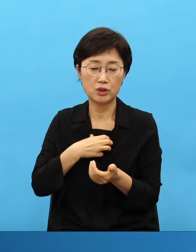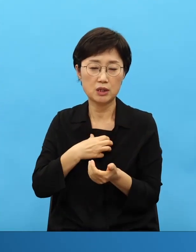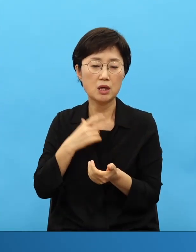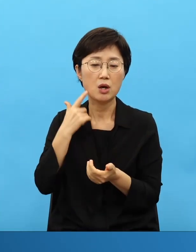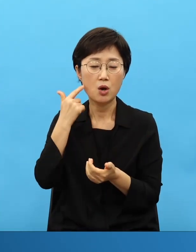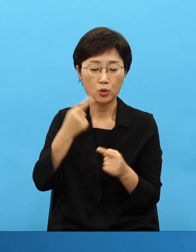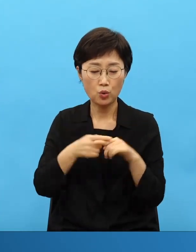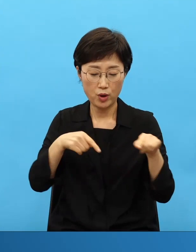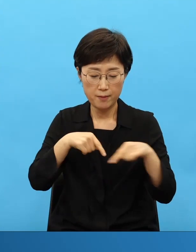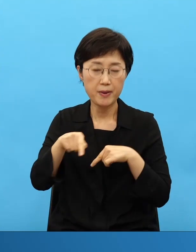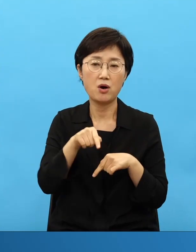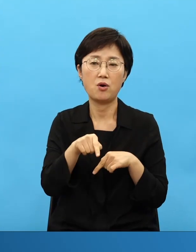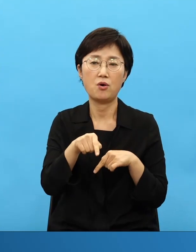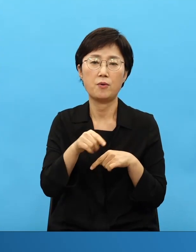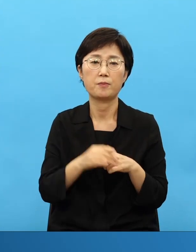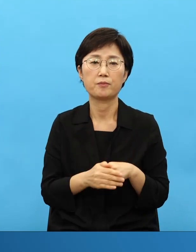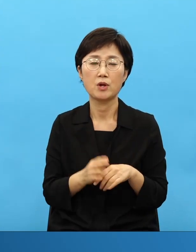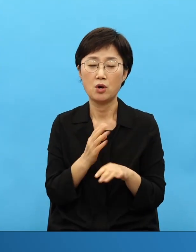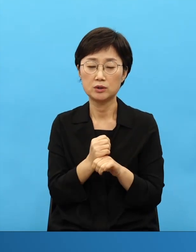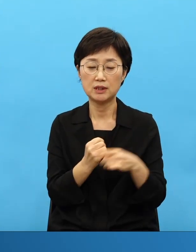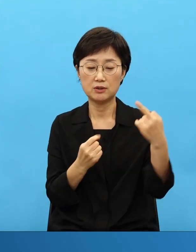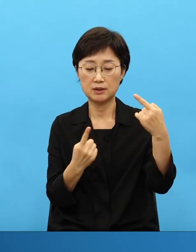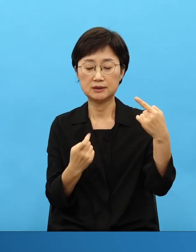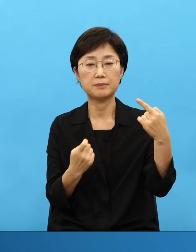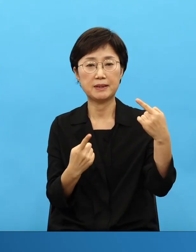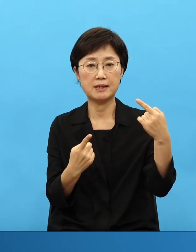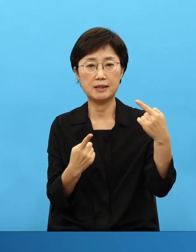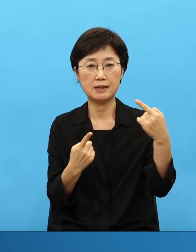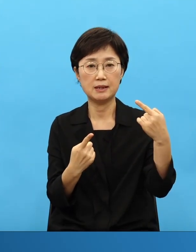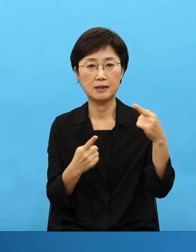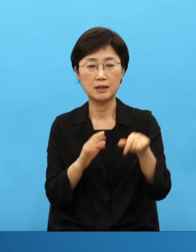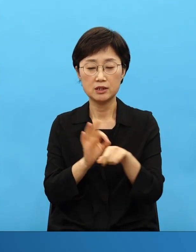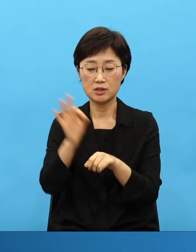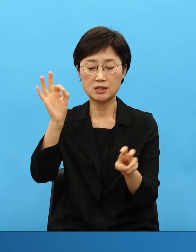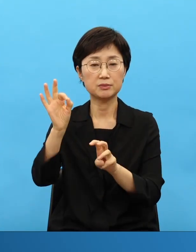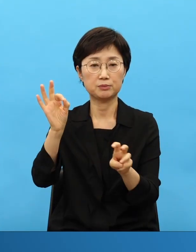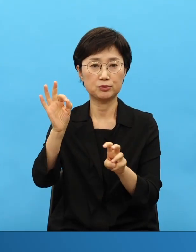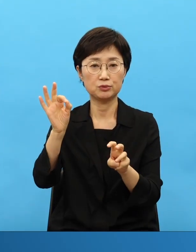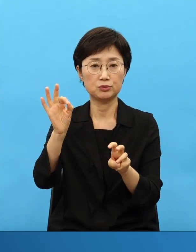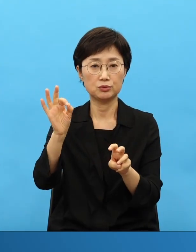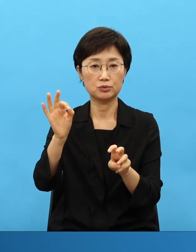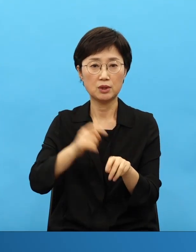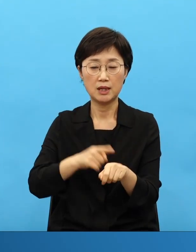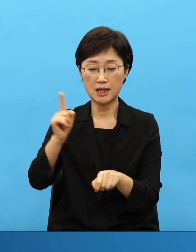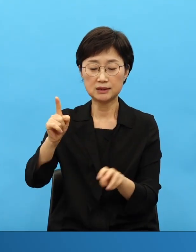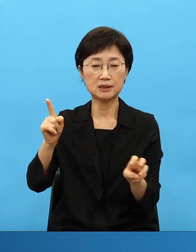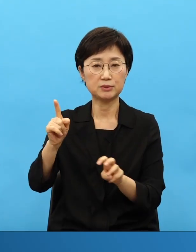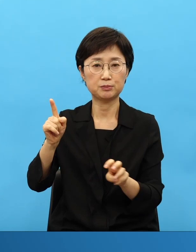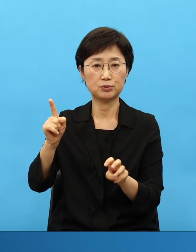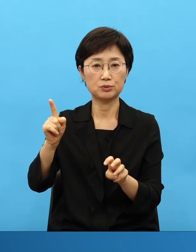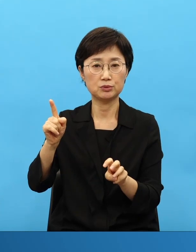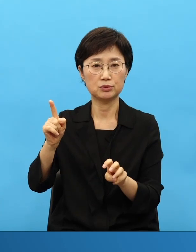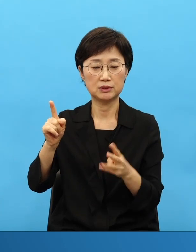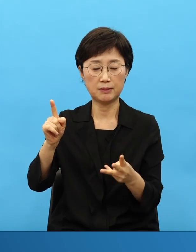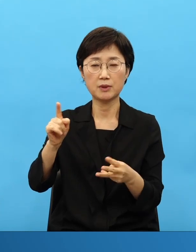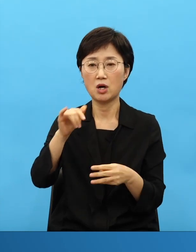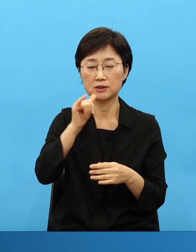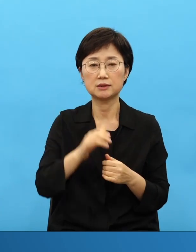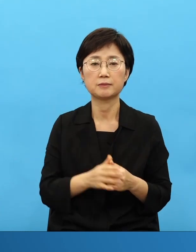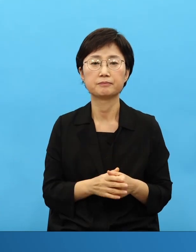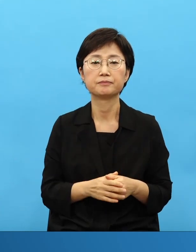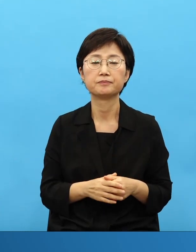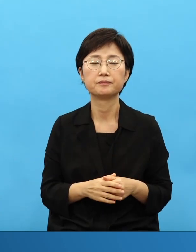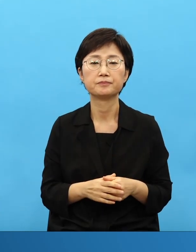열립니다. 오는 1월 11일 오전 10시 30분에 1강, 이어 오후 1시 30분에 2강과 3강이